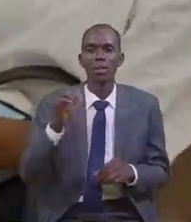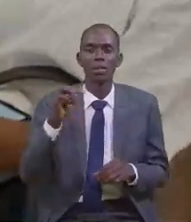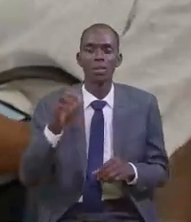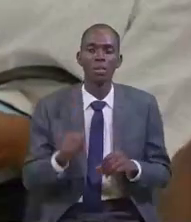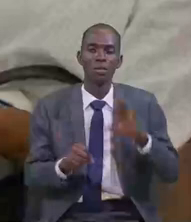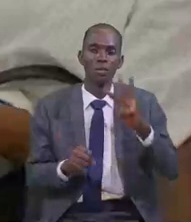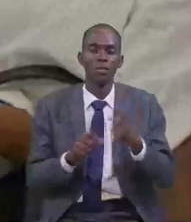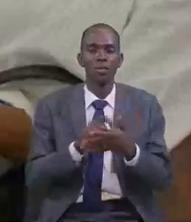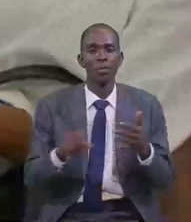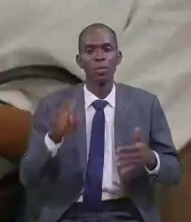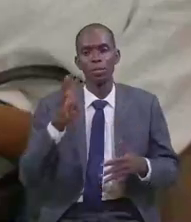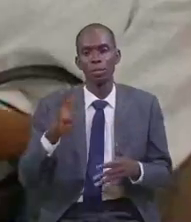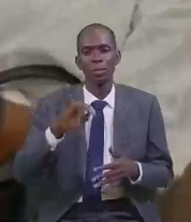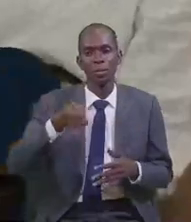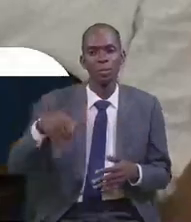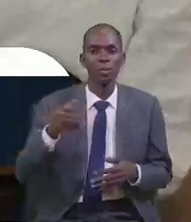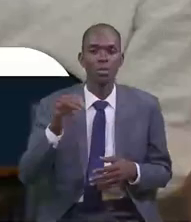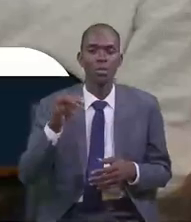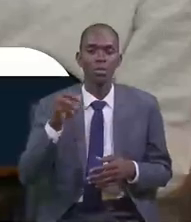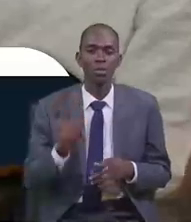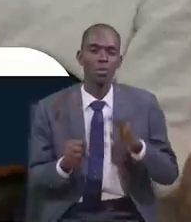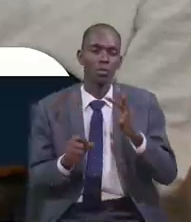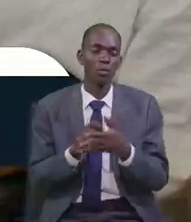4, verset 4.